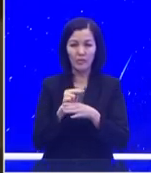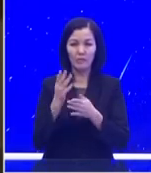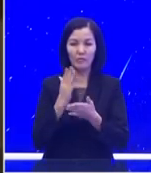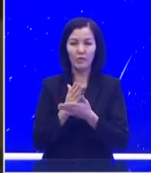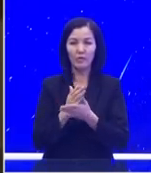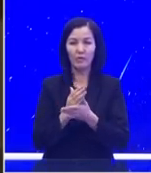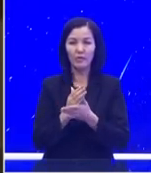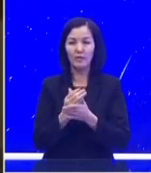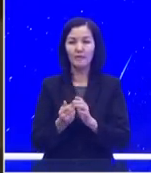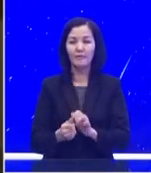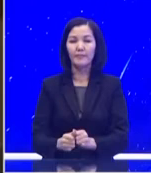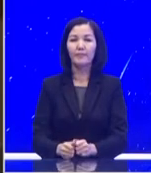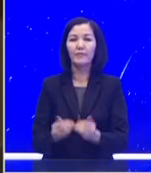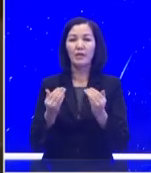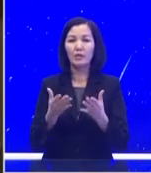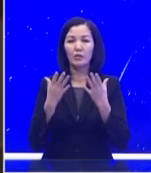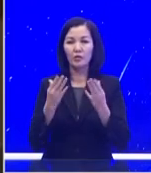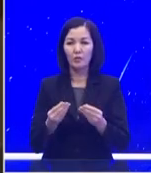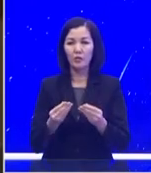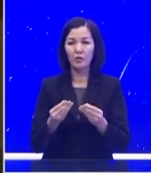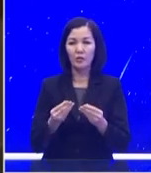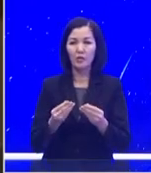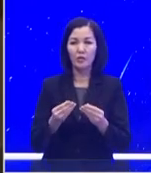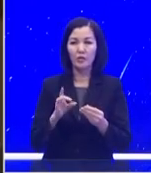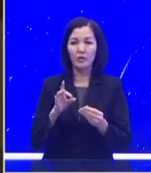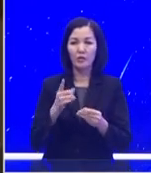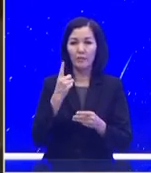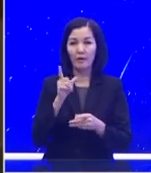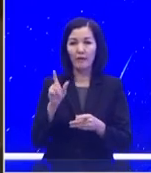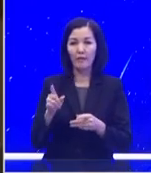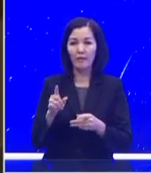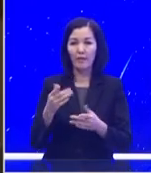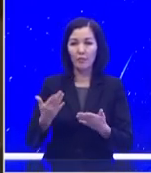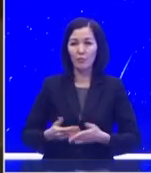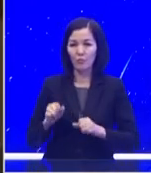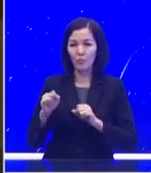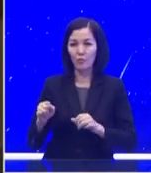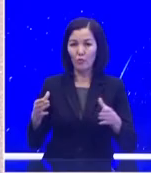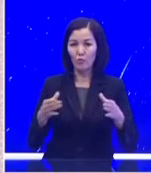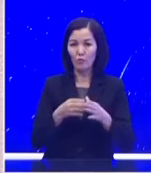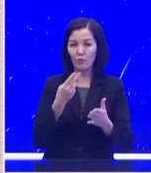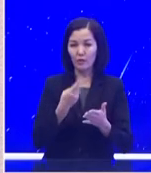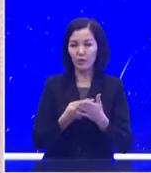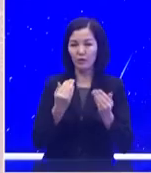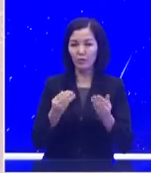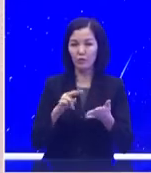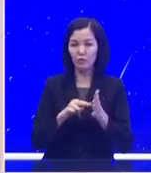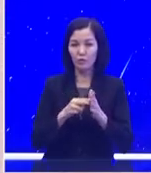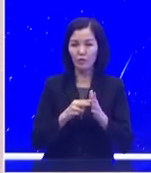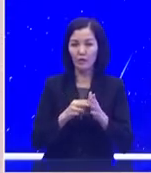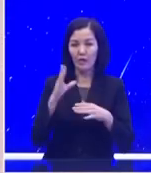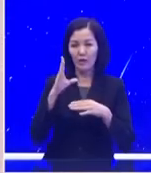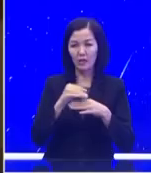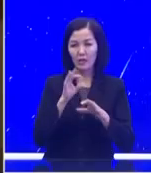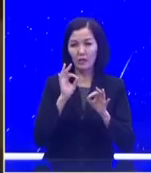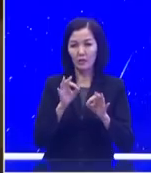травматология отделениелеріне ауыстырылды. Қазіргі уақытта реанимация бөлімінде бір ғана науқас бар. Ол да бүгінгі жоспарланып отыр, кешке дейін бәрі